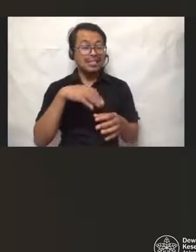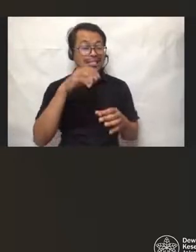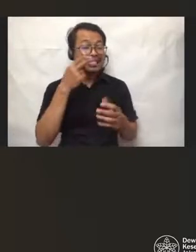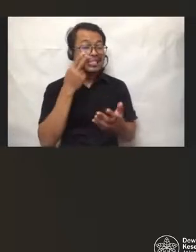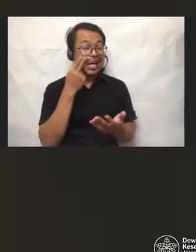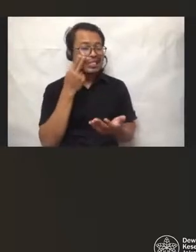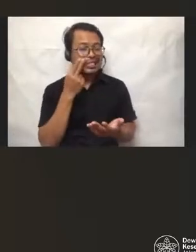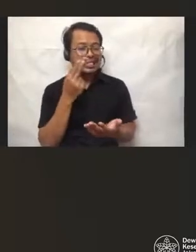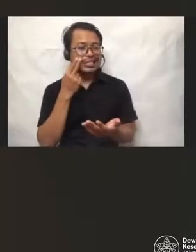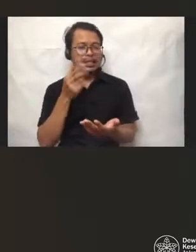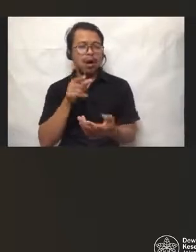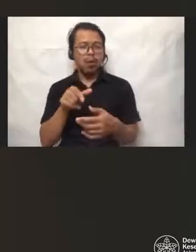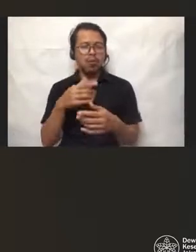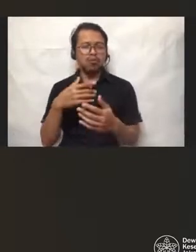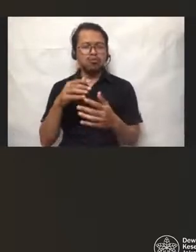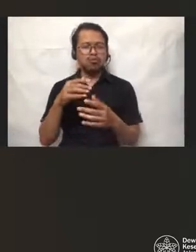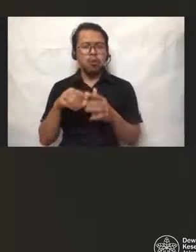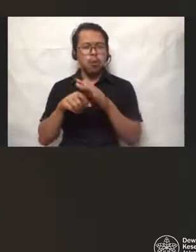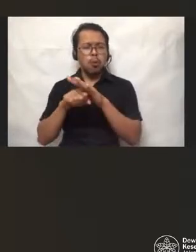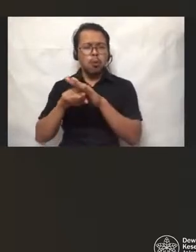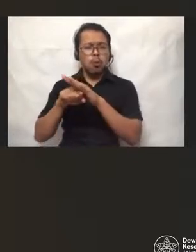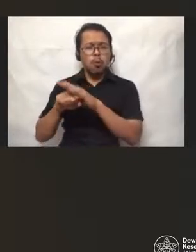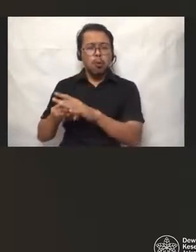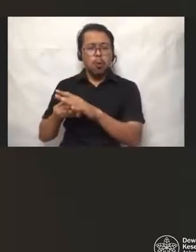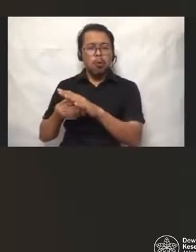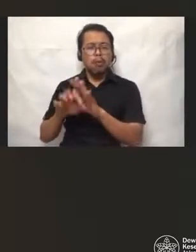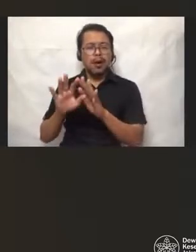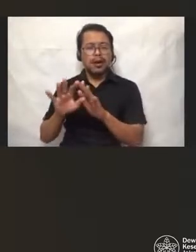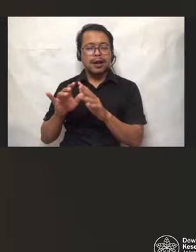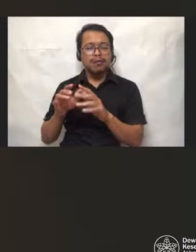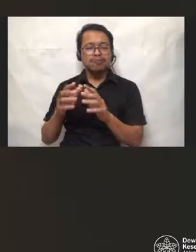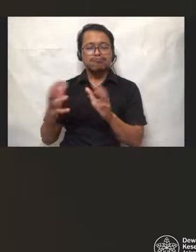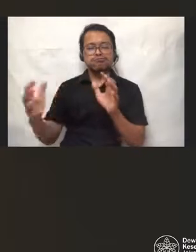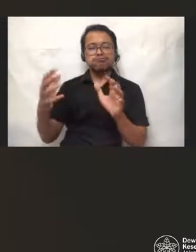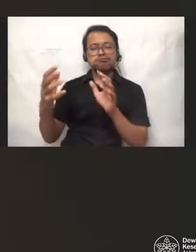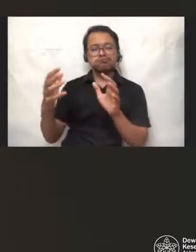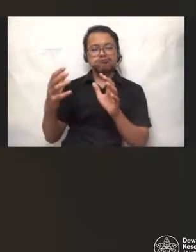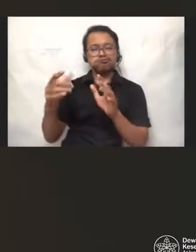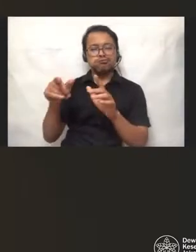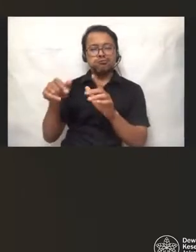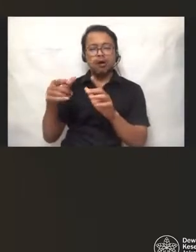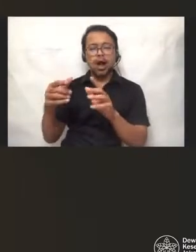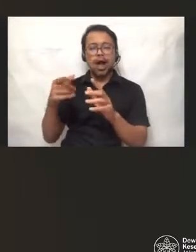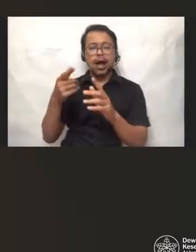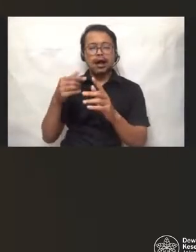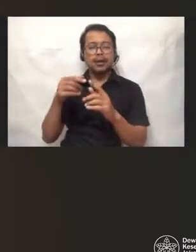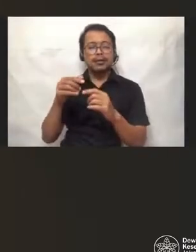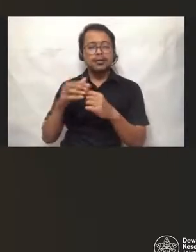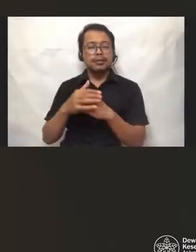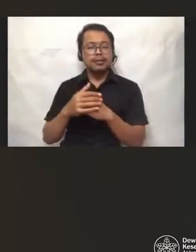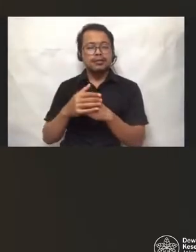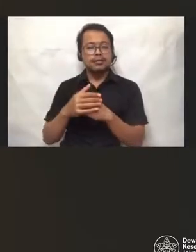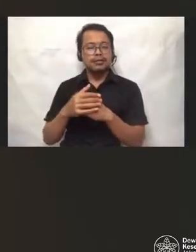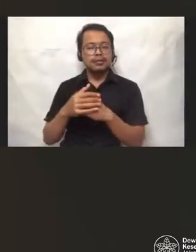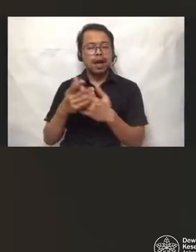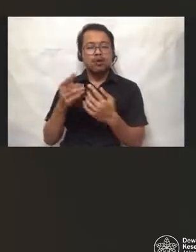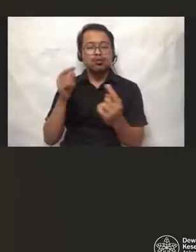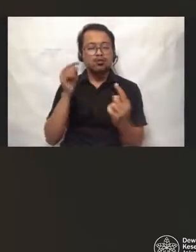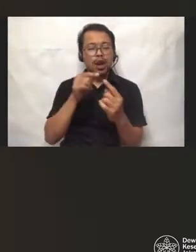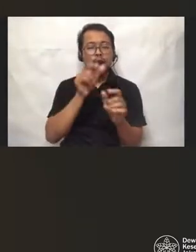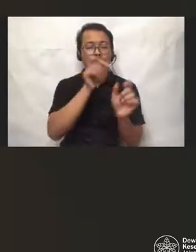tekanan kuat dari kelompok berjubah ala Ku Klux Klan yang mengintimidasi mereka agar tak berani